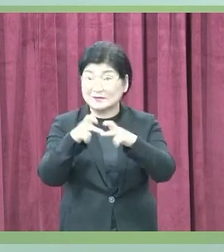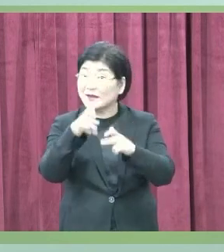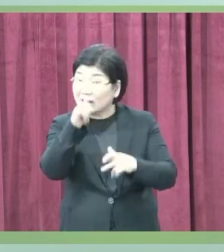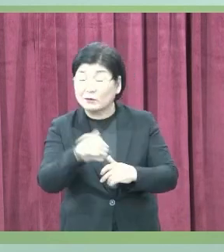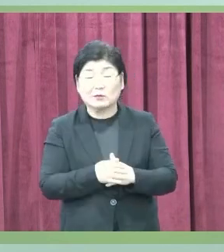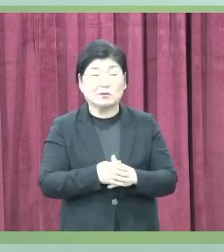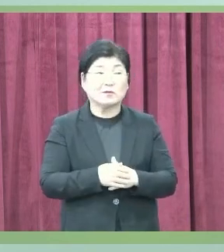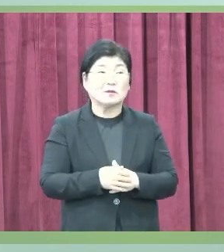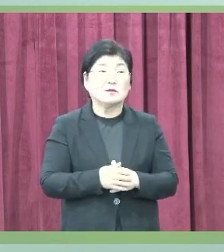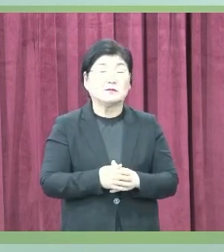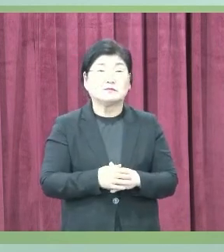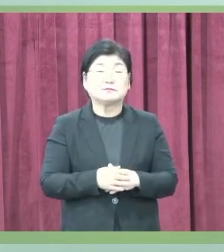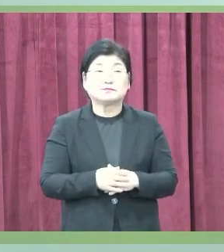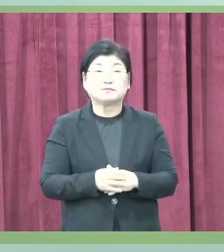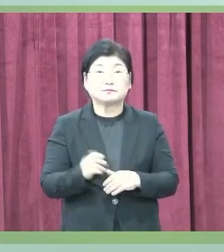그리고 장애